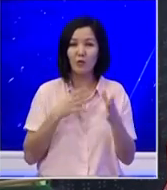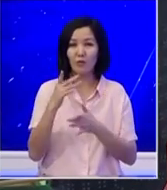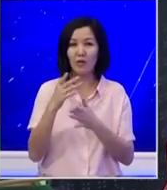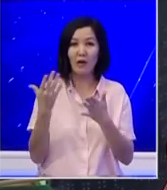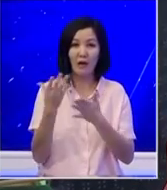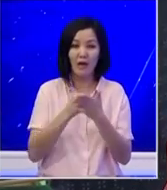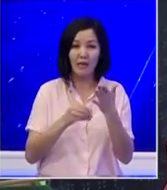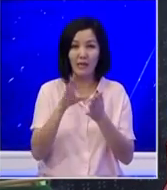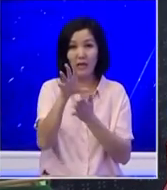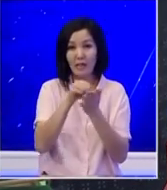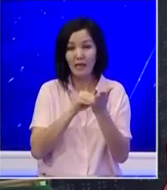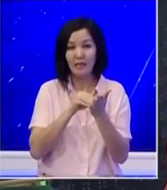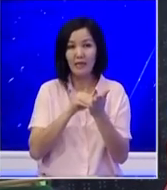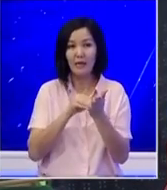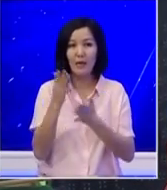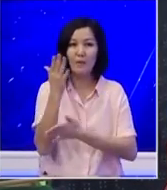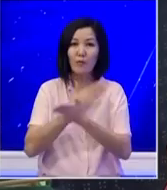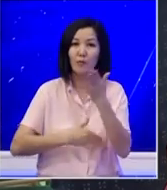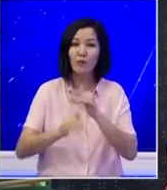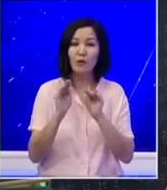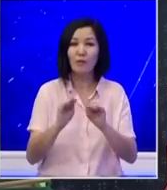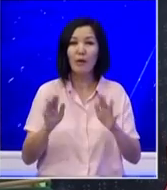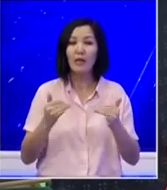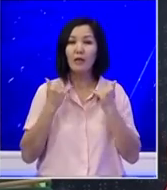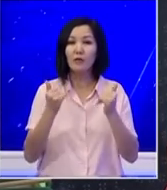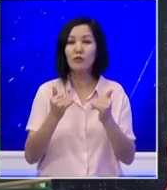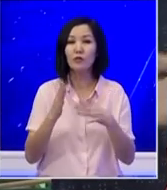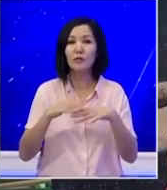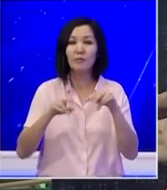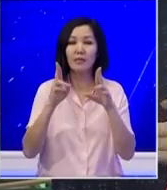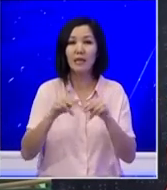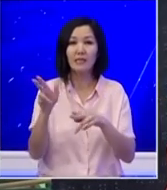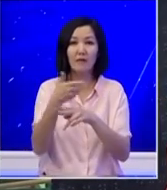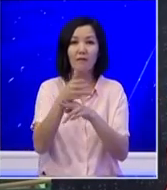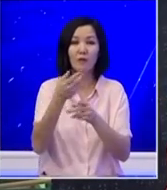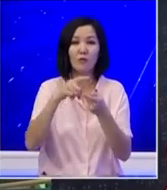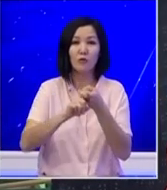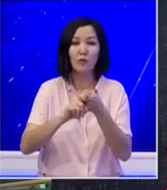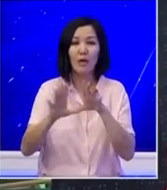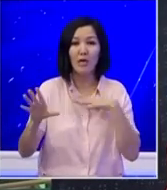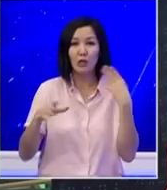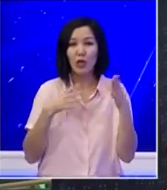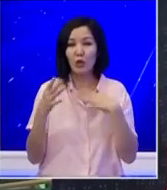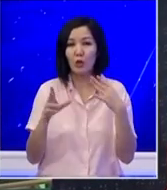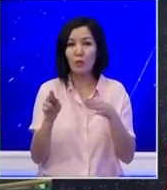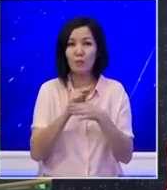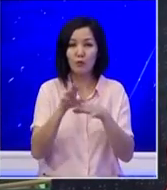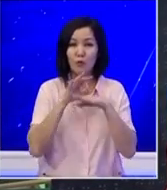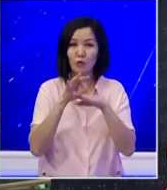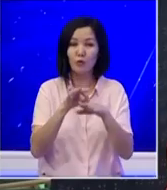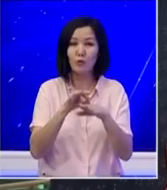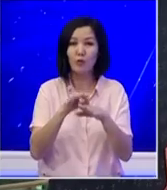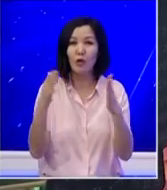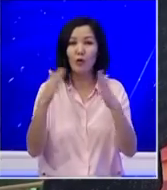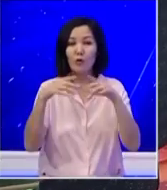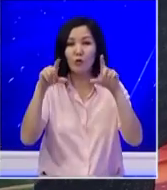жағдай, дегенмен мүмкіндігі шектеулі балалар үшін мамандар арнайы видео түсіріп, жаттығу жүргізуде. Бұл олардың